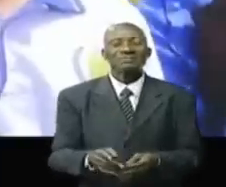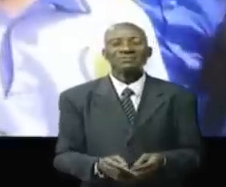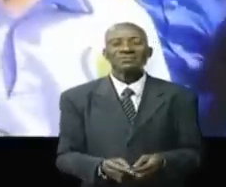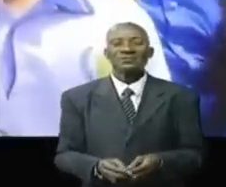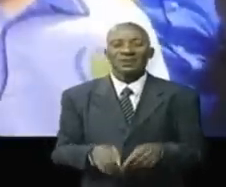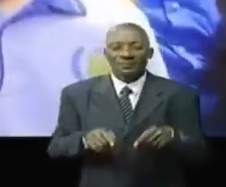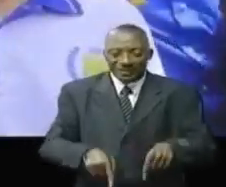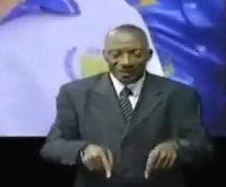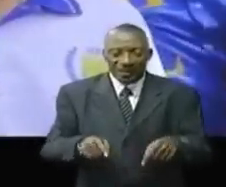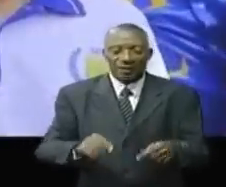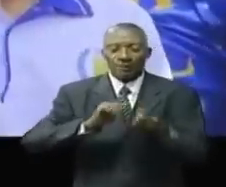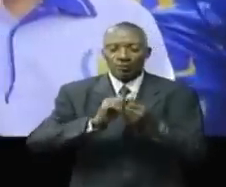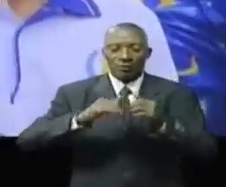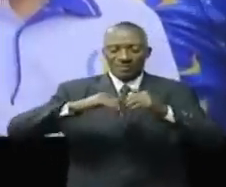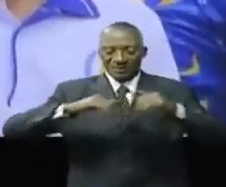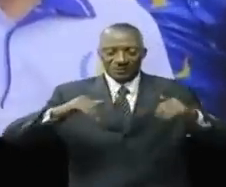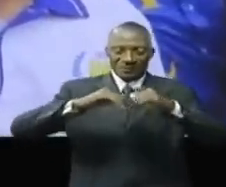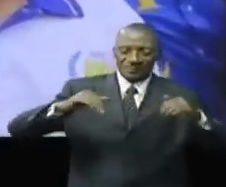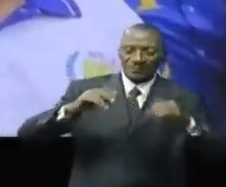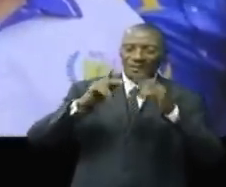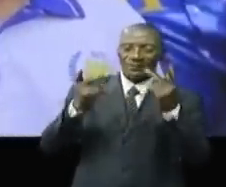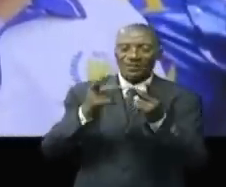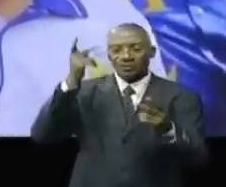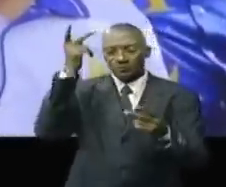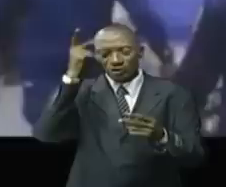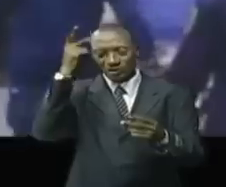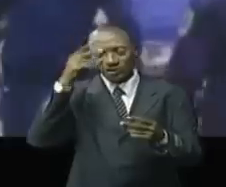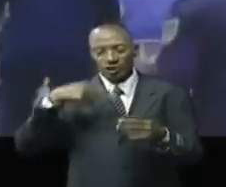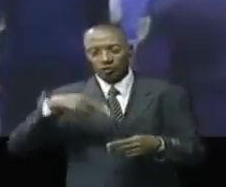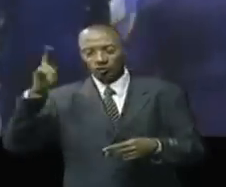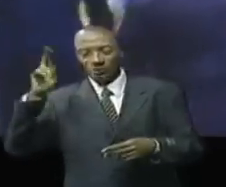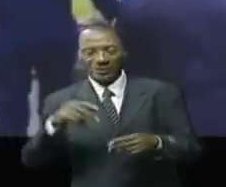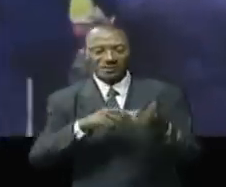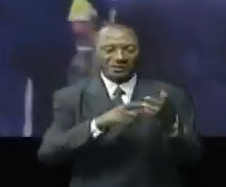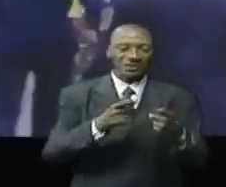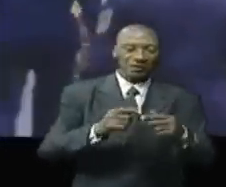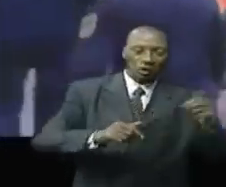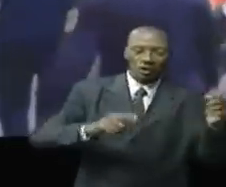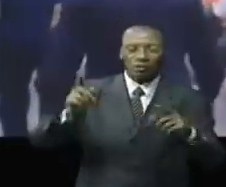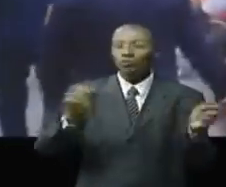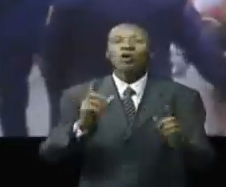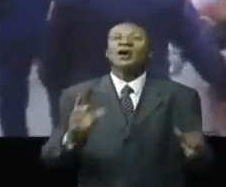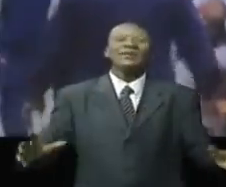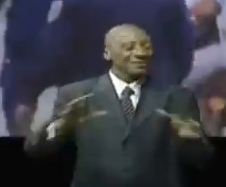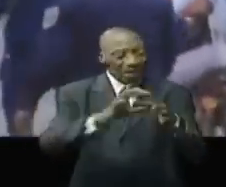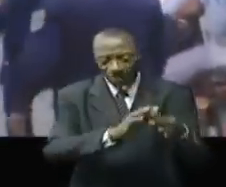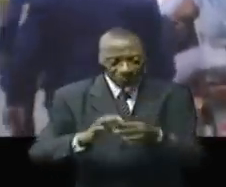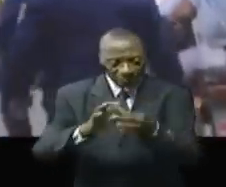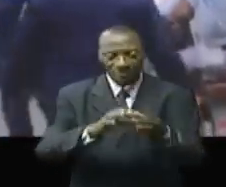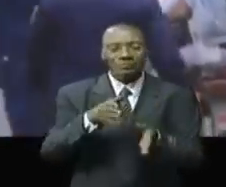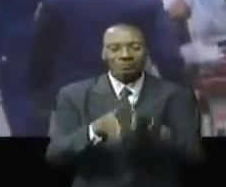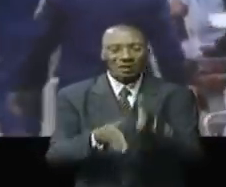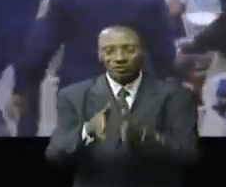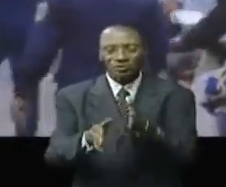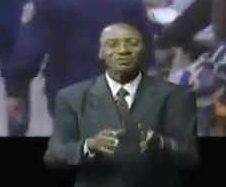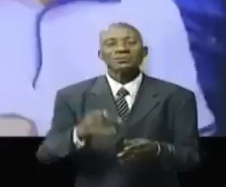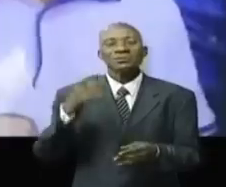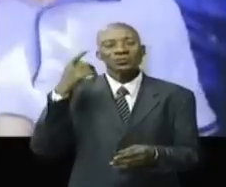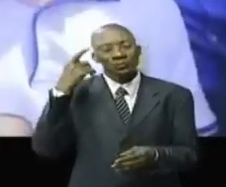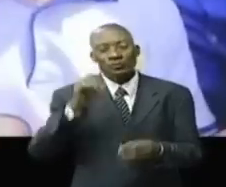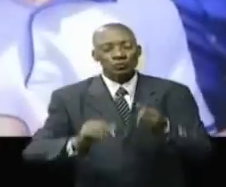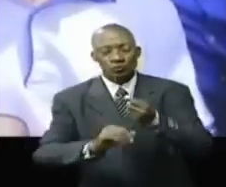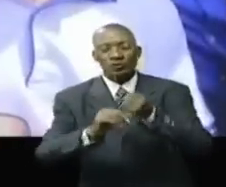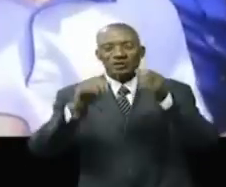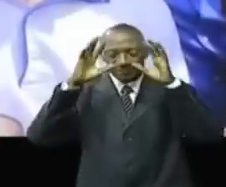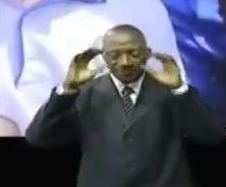et au chef de l'État. Je pense que c'est ça le message suprême. Dans notre speech, nous avons été clairs, nous avons demandé au chef de l'État pour que